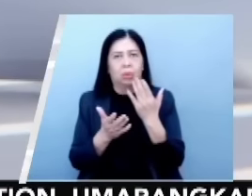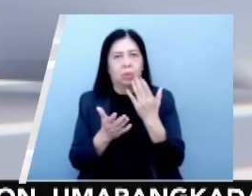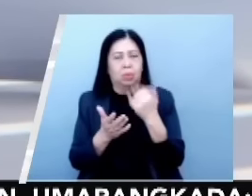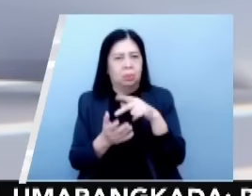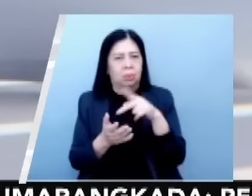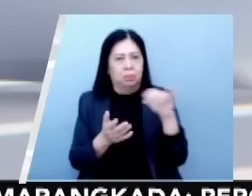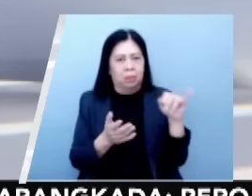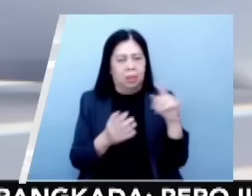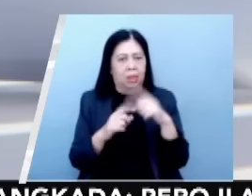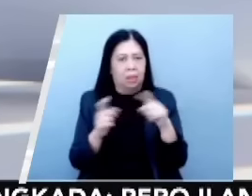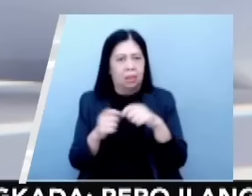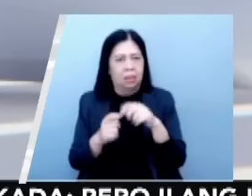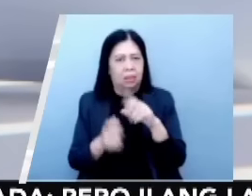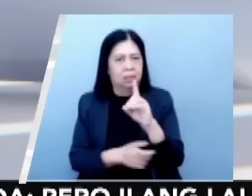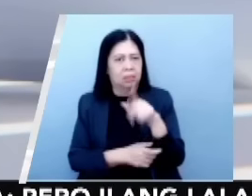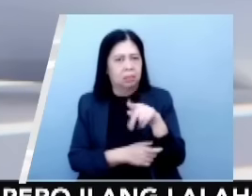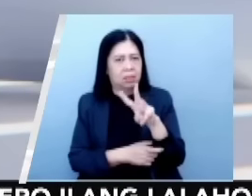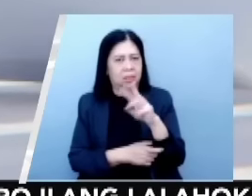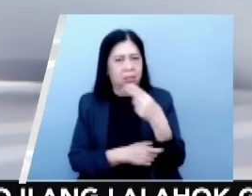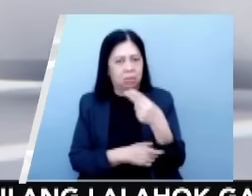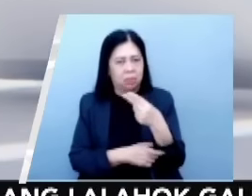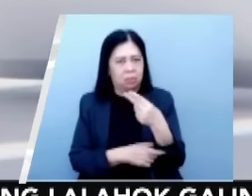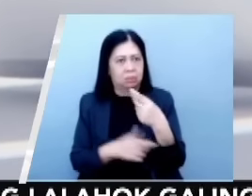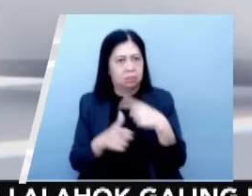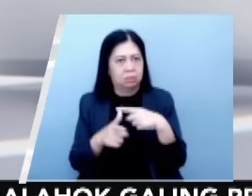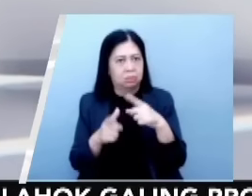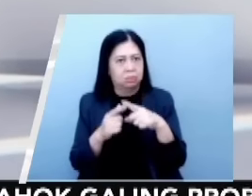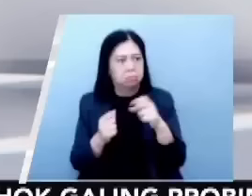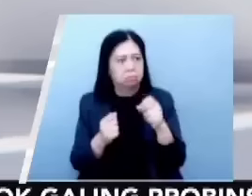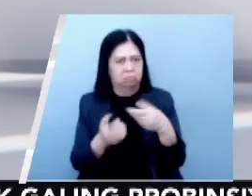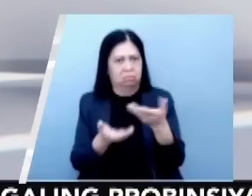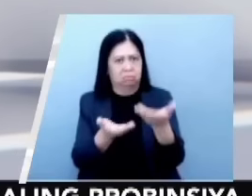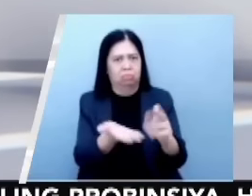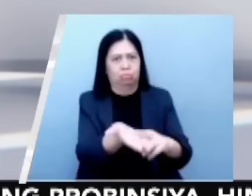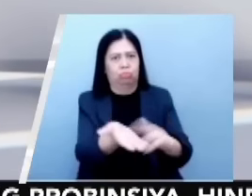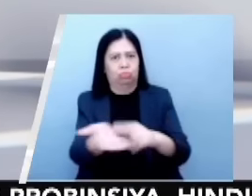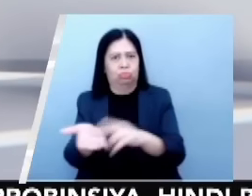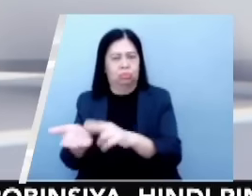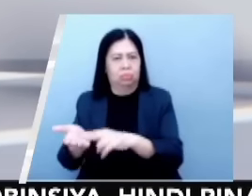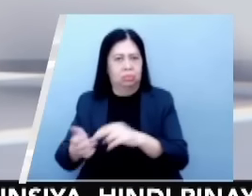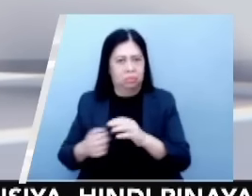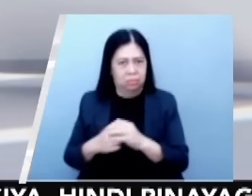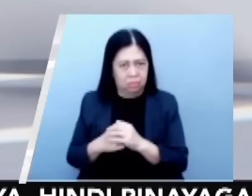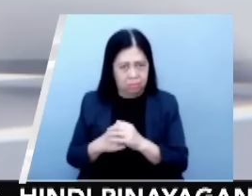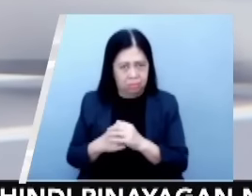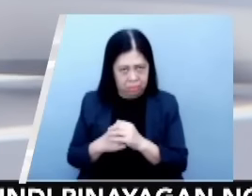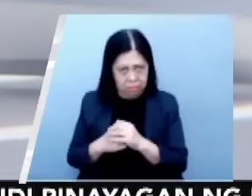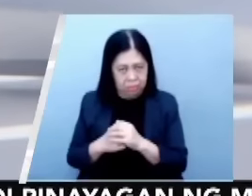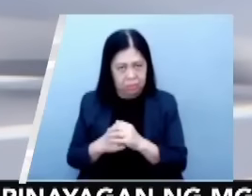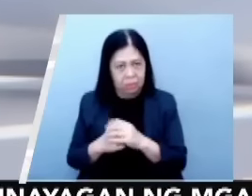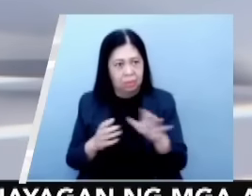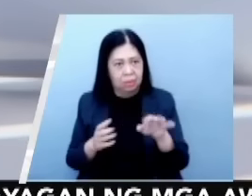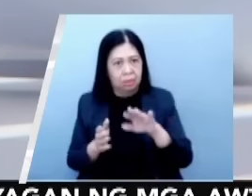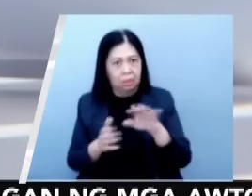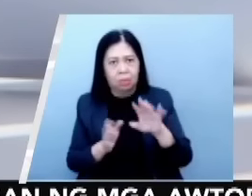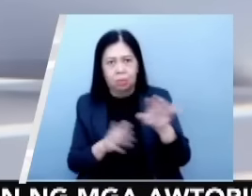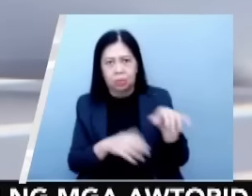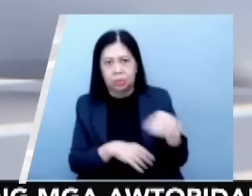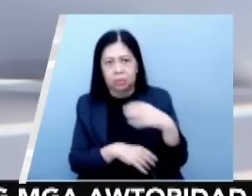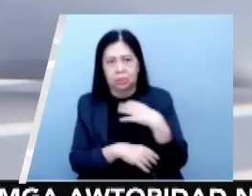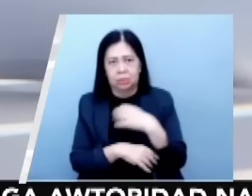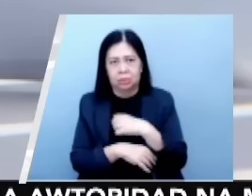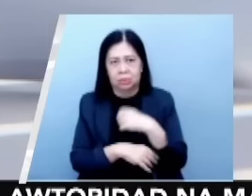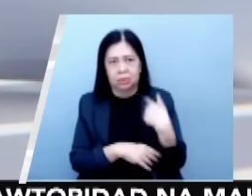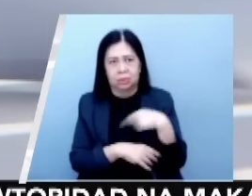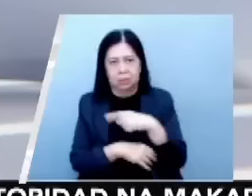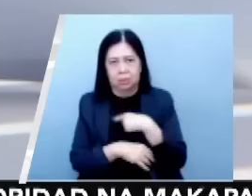kontraktor na biglang nagpapapirma? Tago muna yung mga congressman sa kasi city mayor. Kami na muna